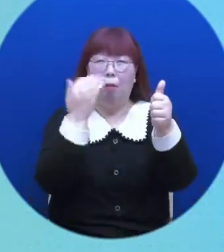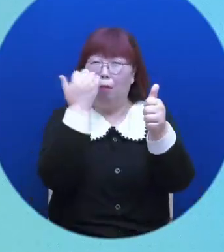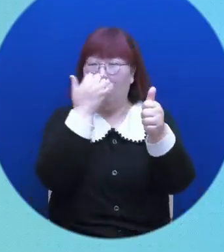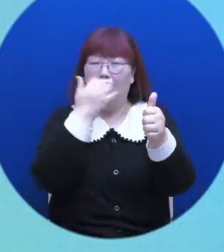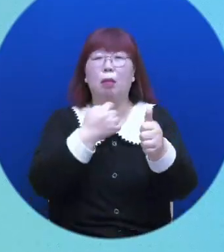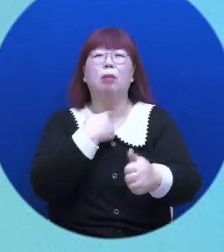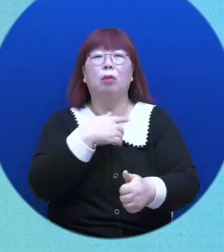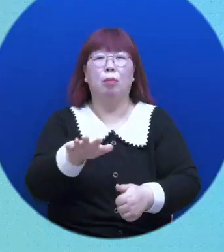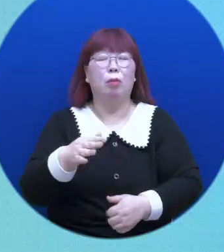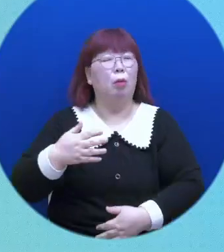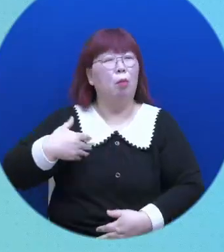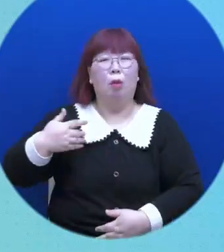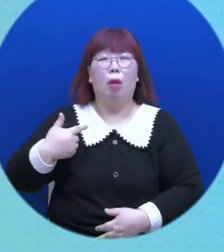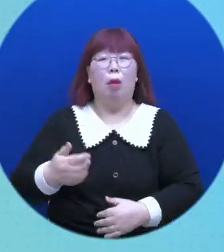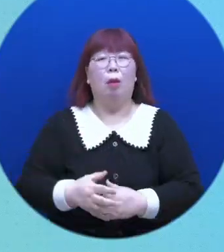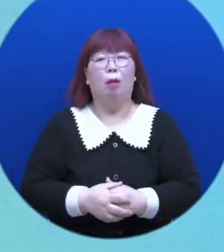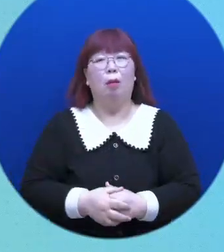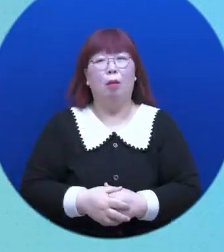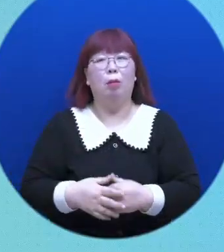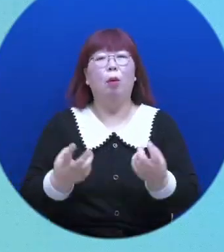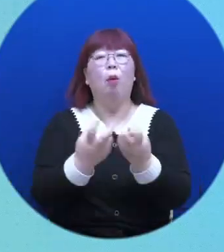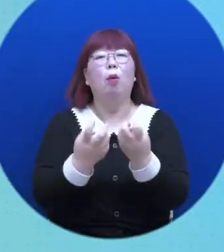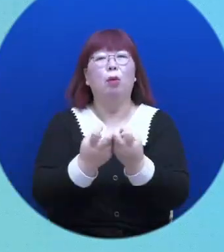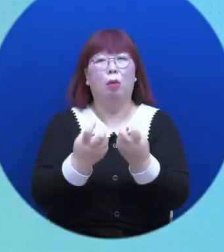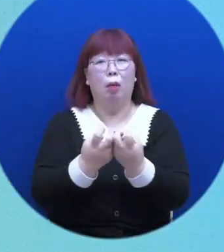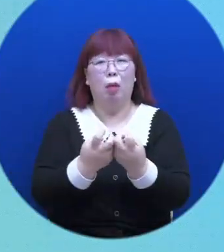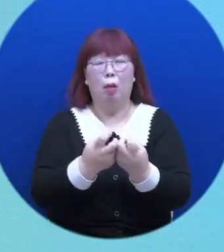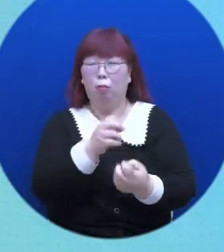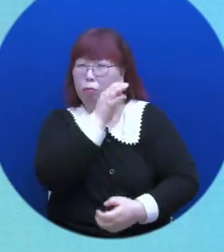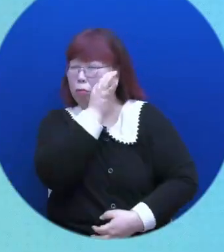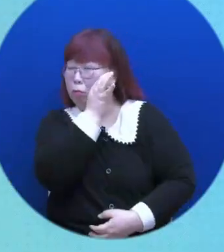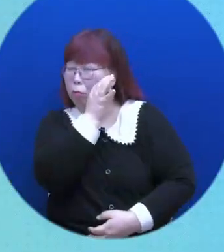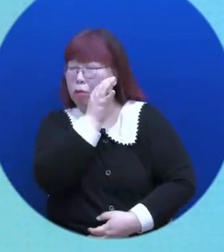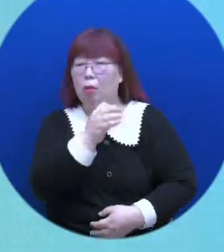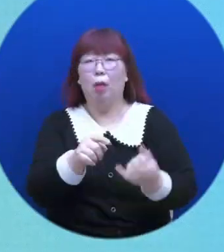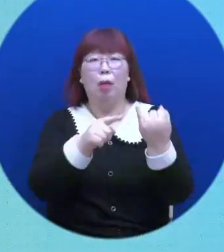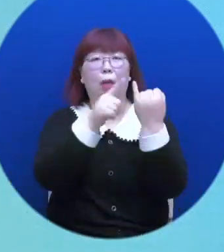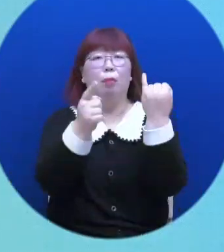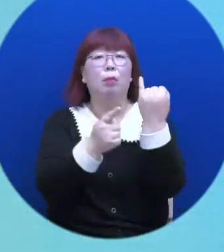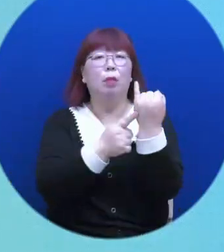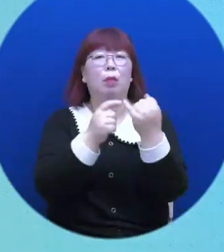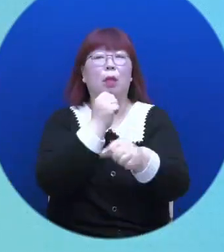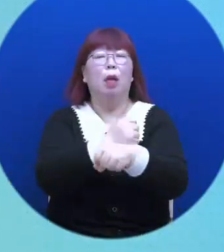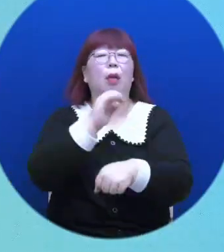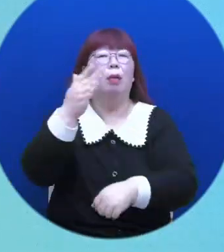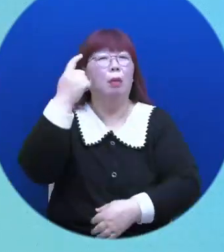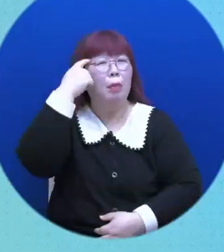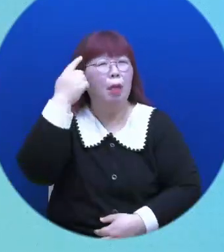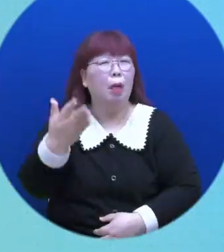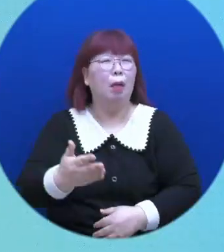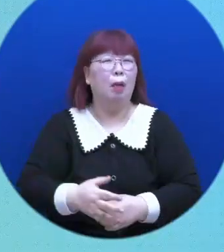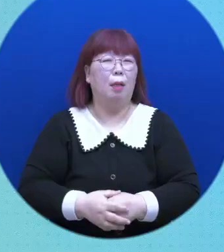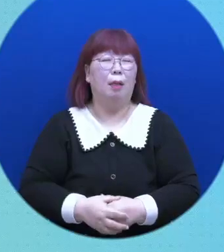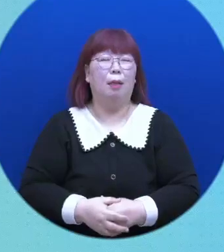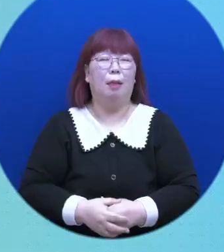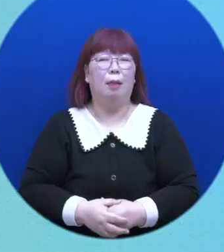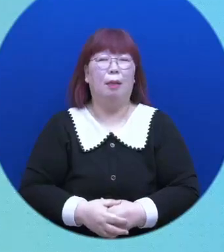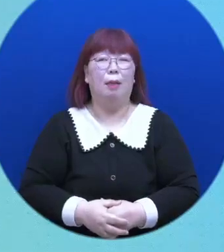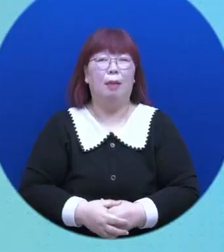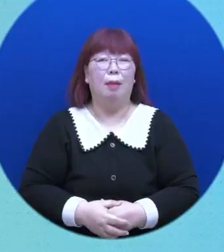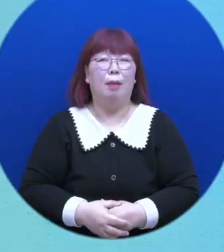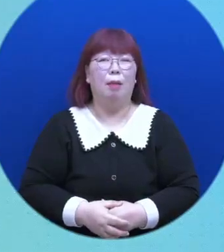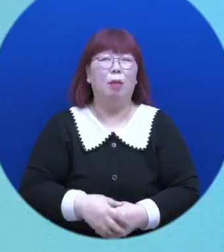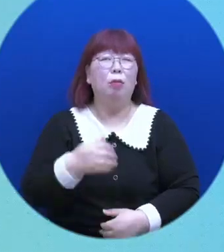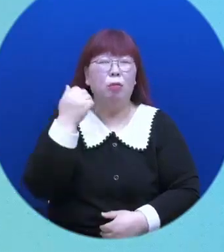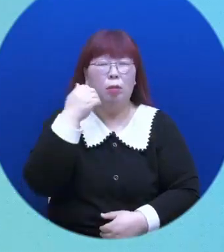번도 없습니다. 그런데 어떻게 망신스럽게 아기를 가졌다고 저한테 그런 말을 하세요?